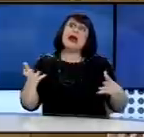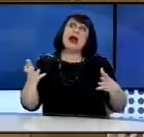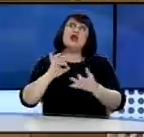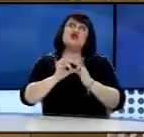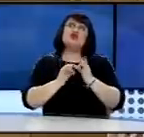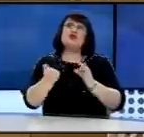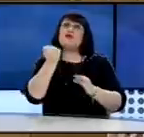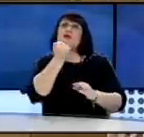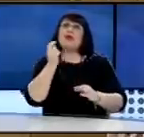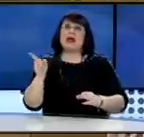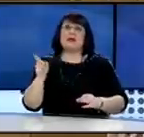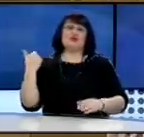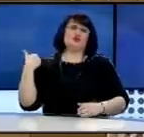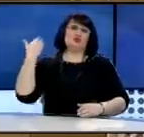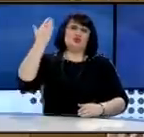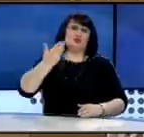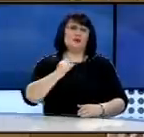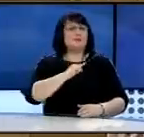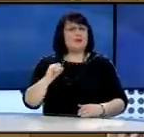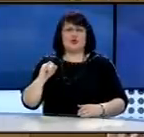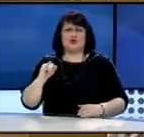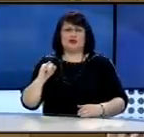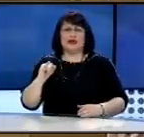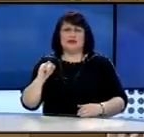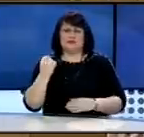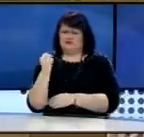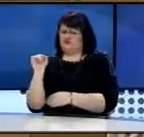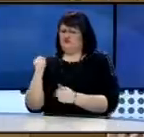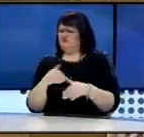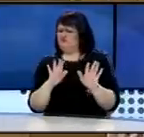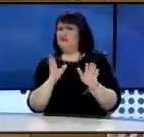Ιστορικά ποτέ η Ρωσία δεν είχε την πλάτη γυρισμένη στην Ευρώπη